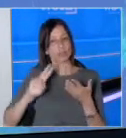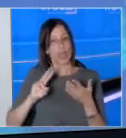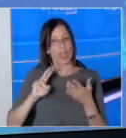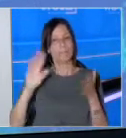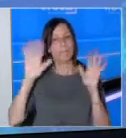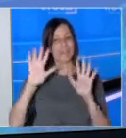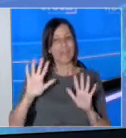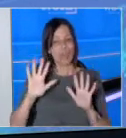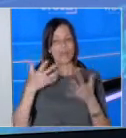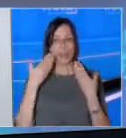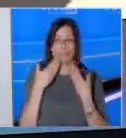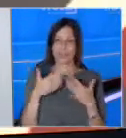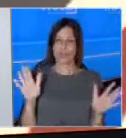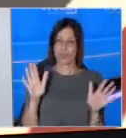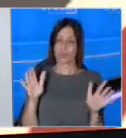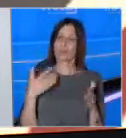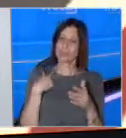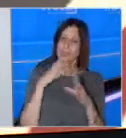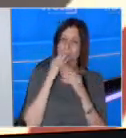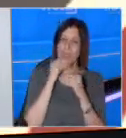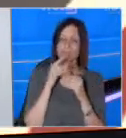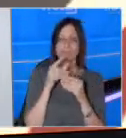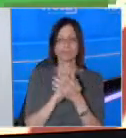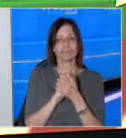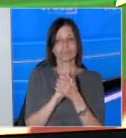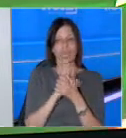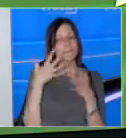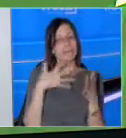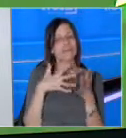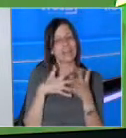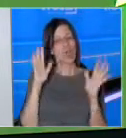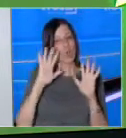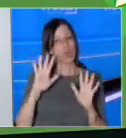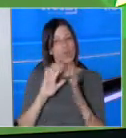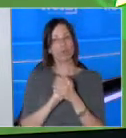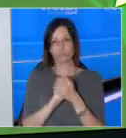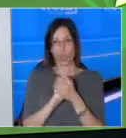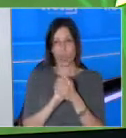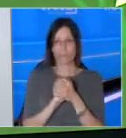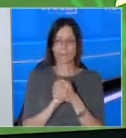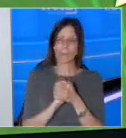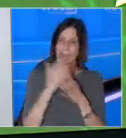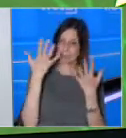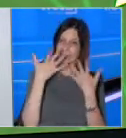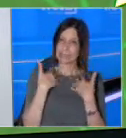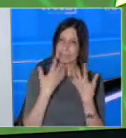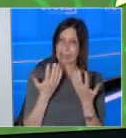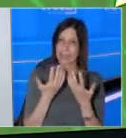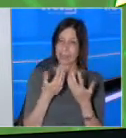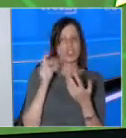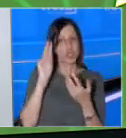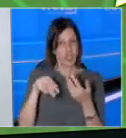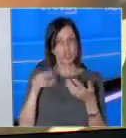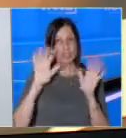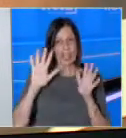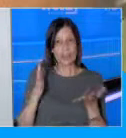הקולנוע המסחריים ייפתחו. אנחנו רואים עכשיו שלום לגידי אושר, מבקר קולנוע, שלום. שלום, שלום. אז ספר לנו, יש